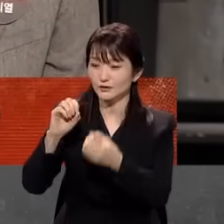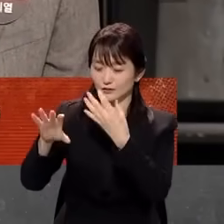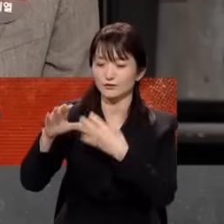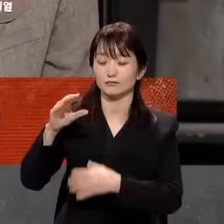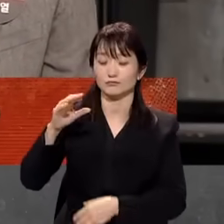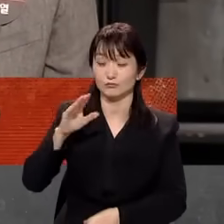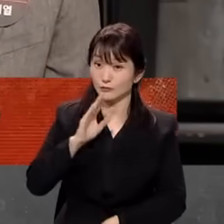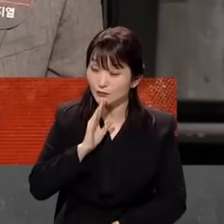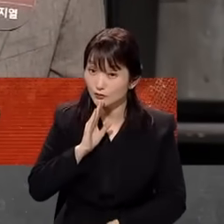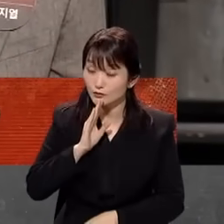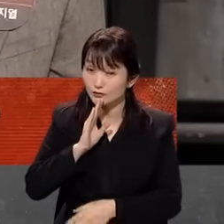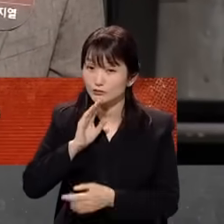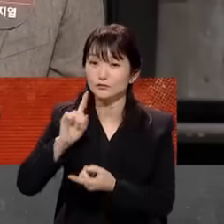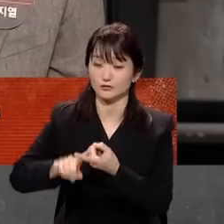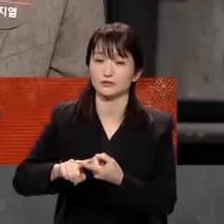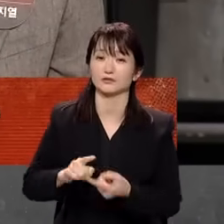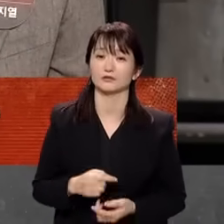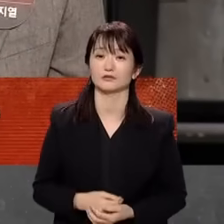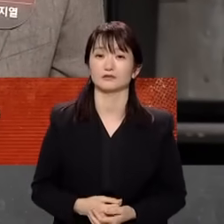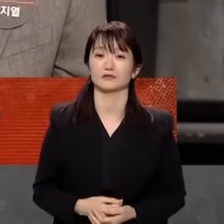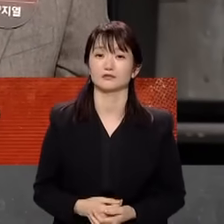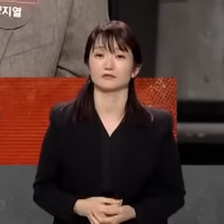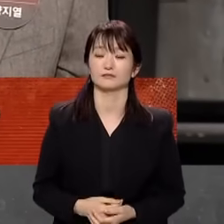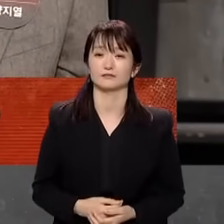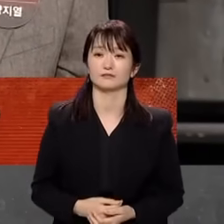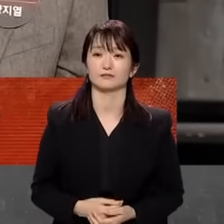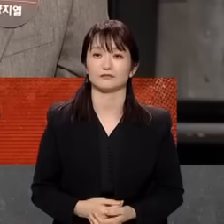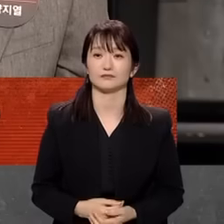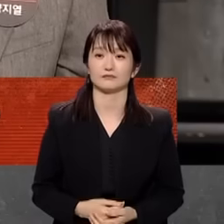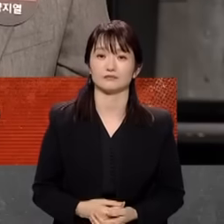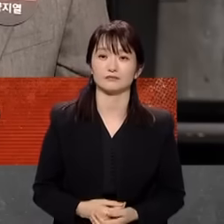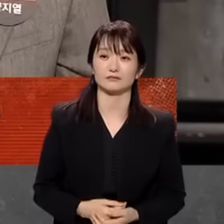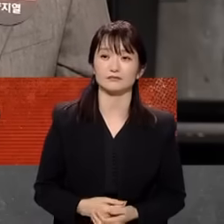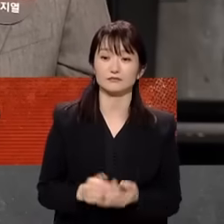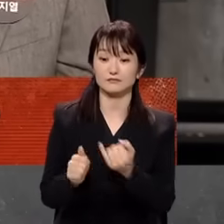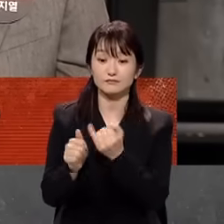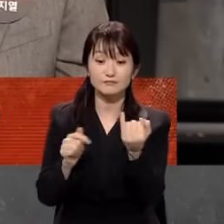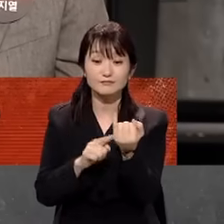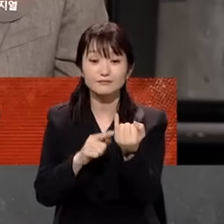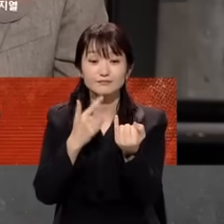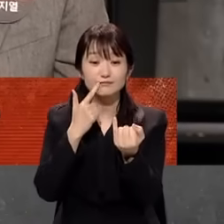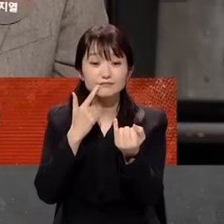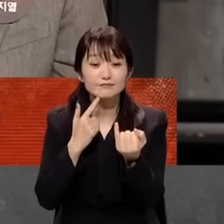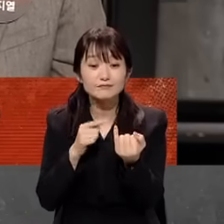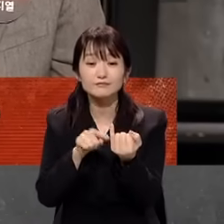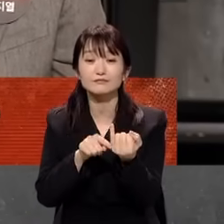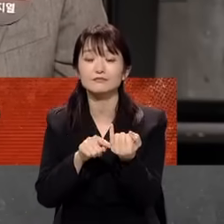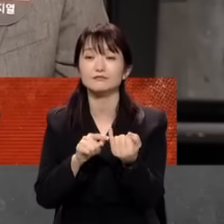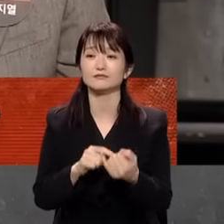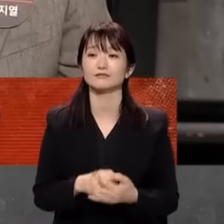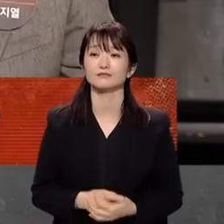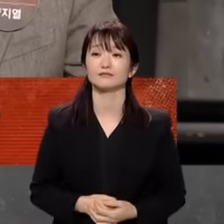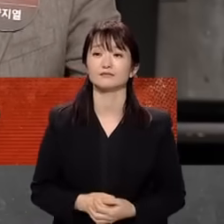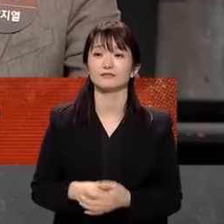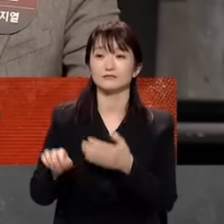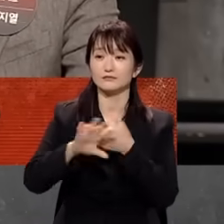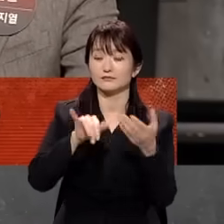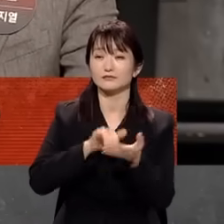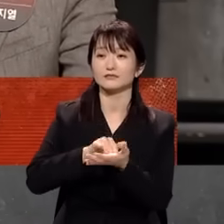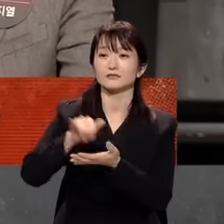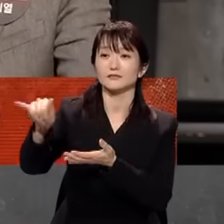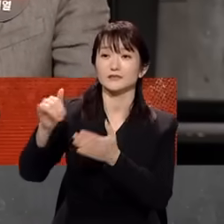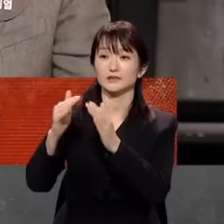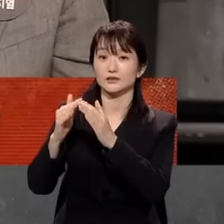다른데. 아무튼 근데 여기서 저는 그거예요. 그러니까 만약에 이 아내가 그렇게 부러워하잖아요. 그렇게 부러워하면 해외 집이